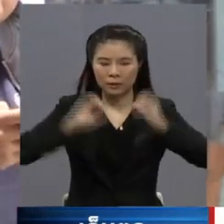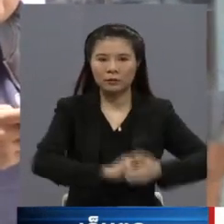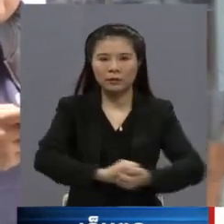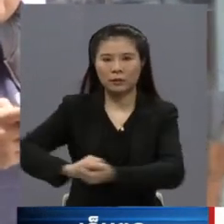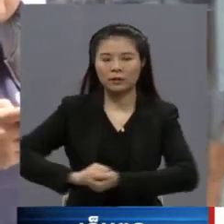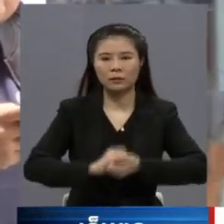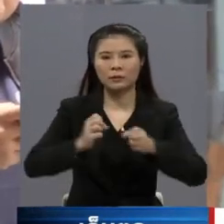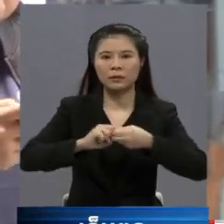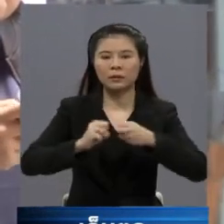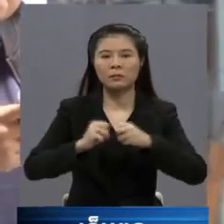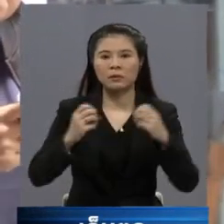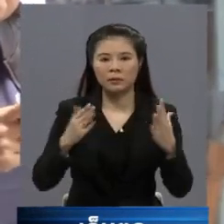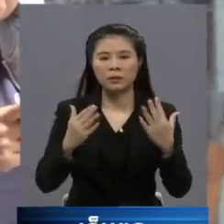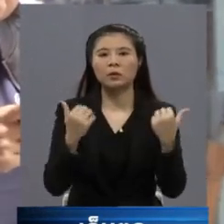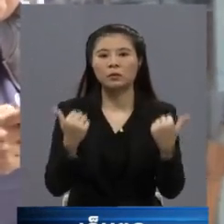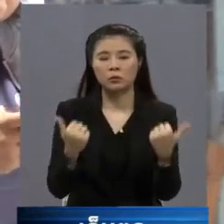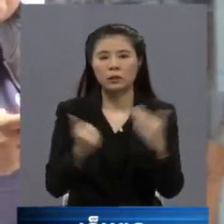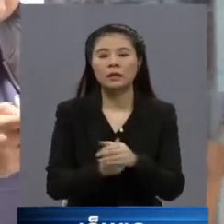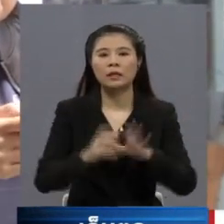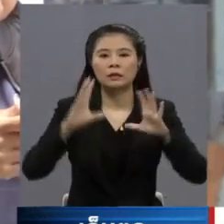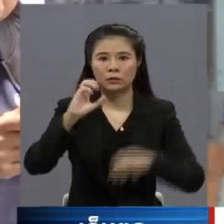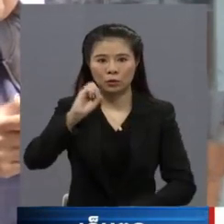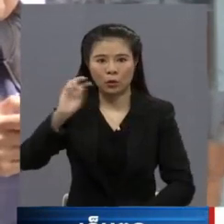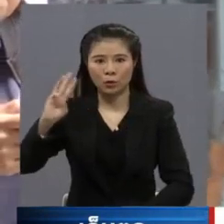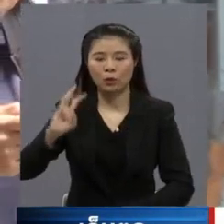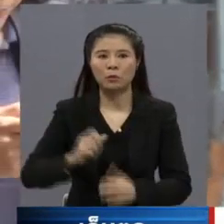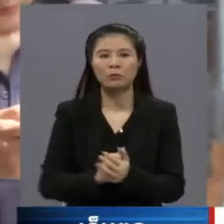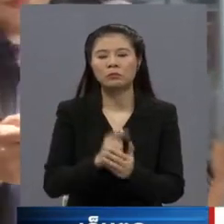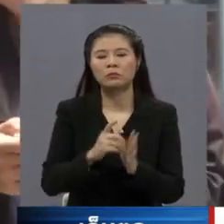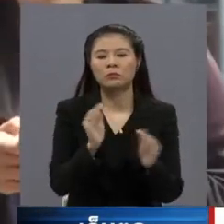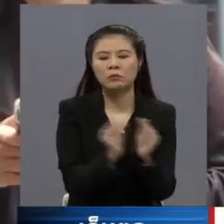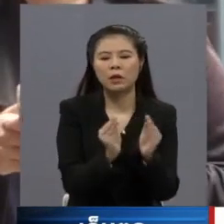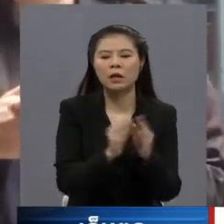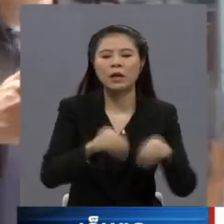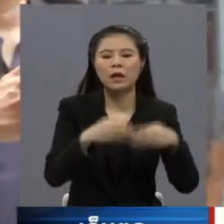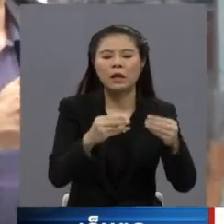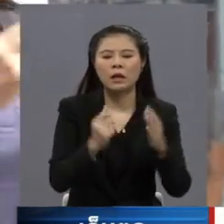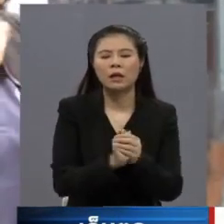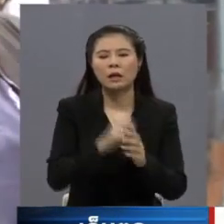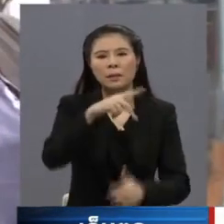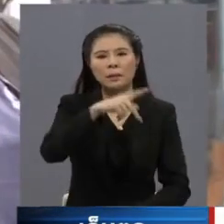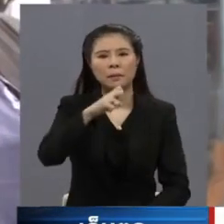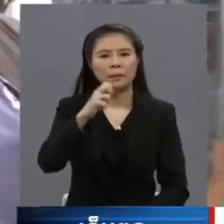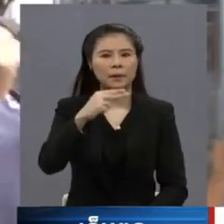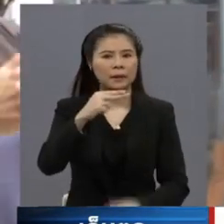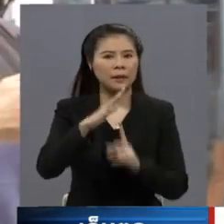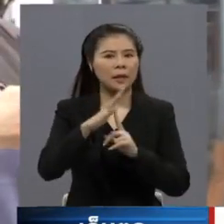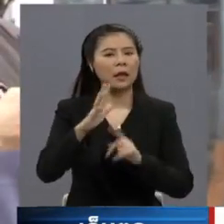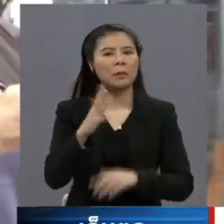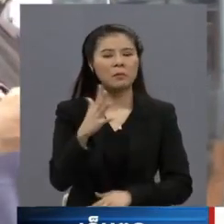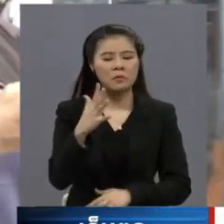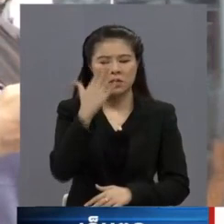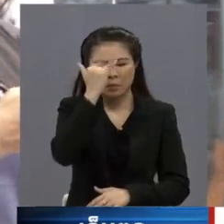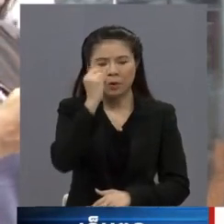2-3 วันที่ผ่านมามีสวออกมาส่งท่าทีเหมือนกันว่าอาจจะไม่โหวตให้คุณพิธาทางก้าวไกลว่ายังไงบ้างคุณชัยธวัฒน์ก็ยังพูดต่